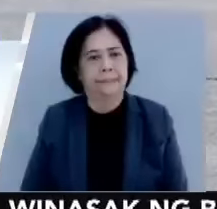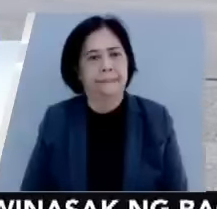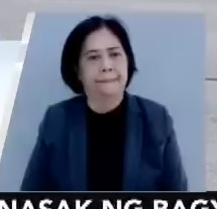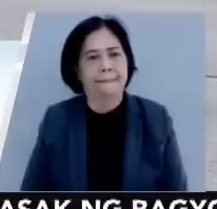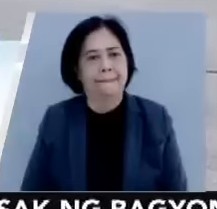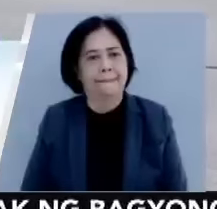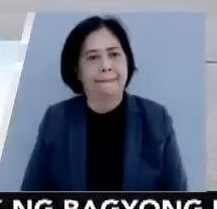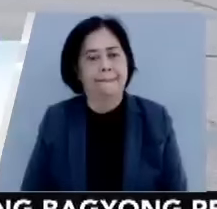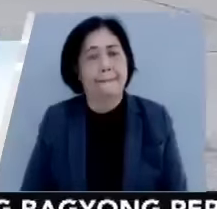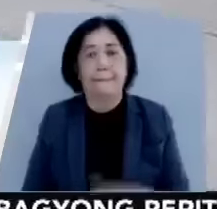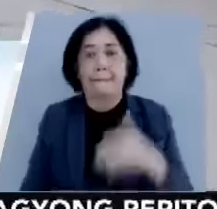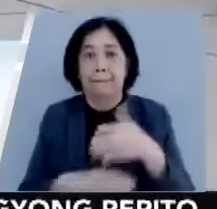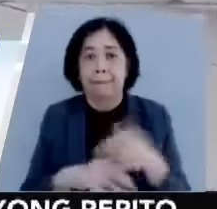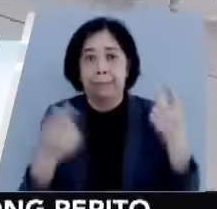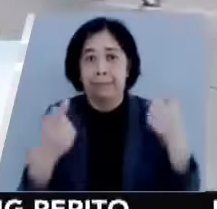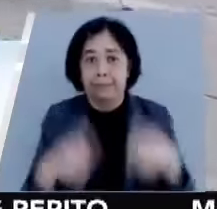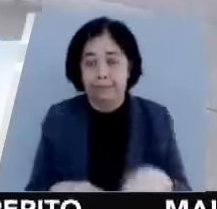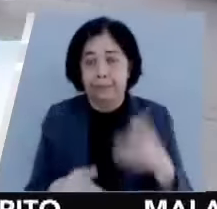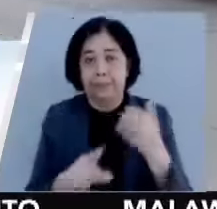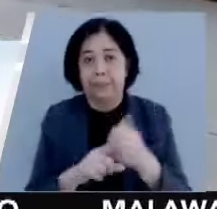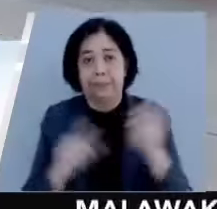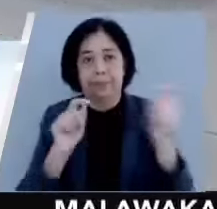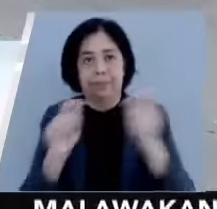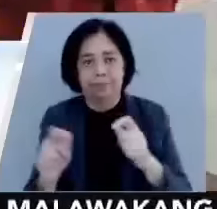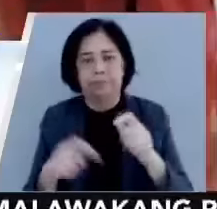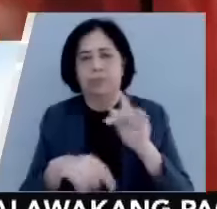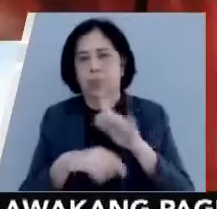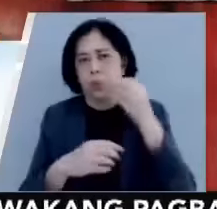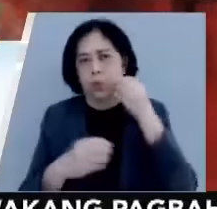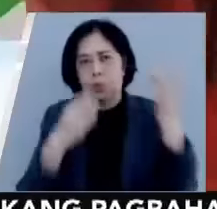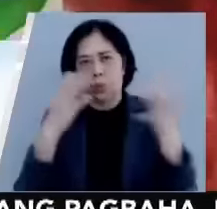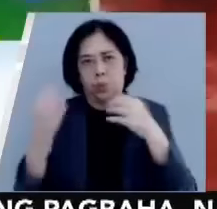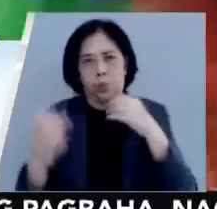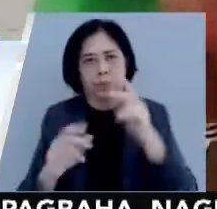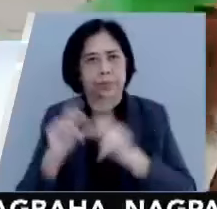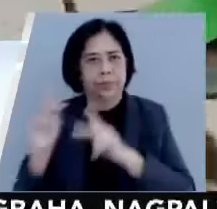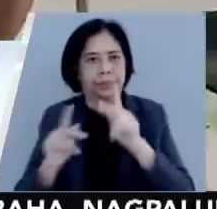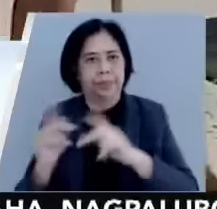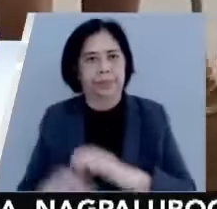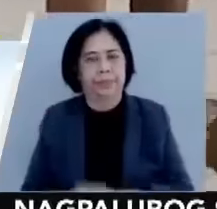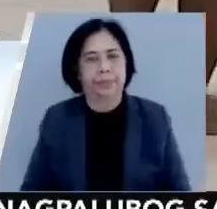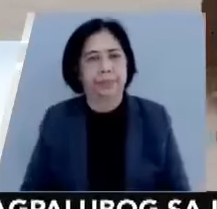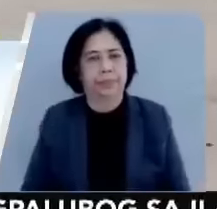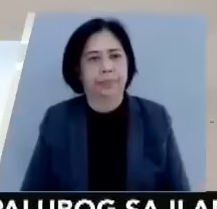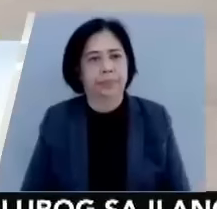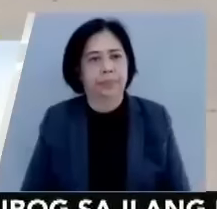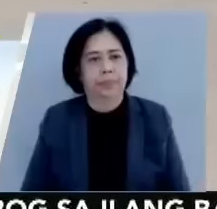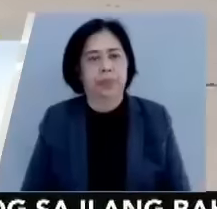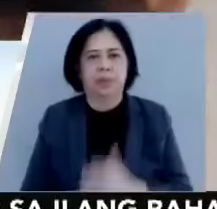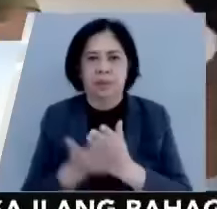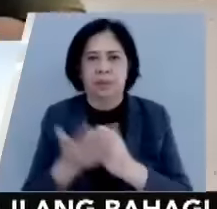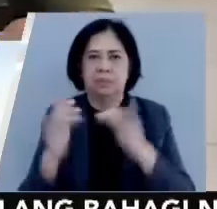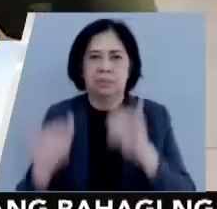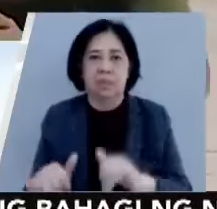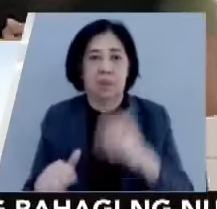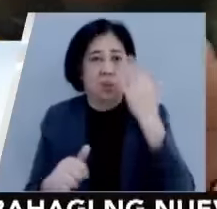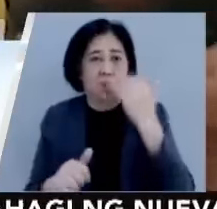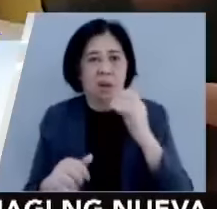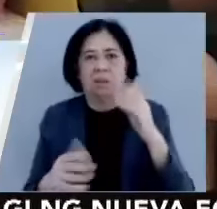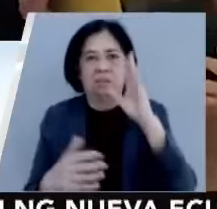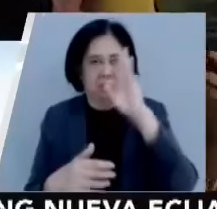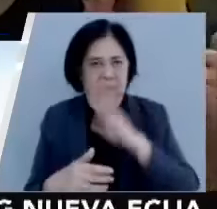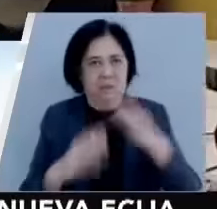Matapos ang pananalasa ng bagyo, maaga nagsiuwian ng ilang evacuees. Pero may ilang nanatili dahil wala nang mauwian. Yung bahay